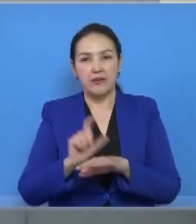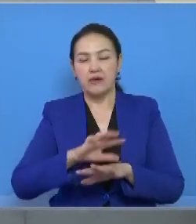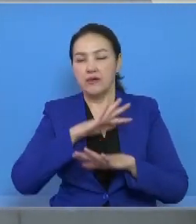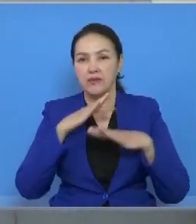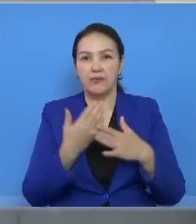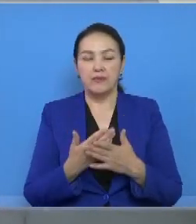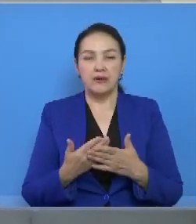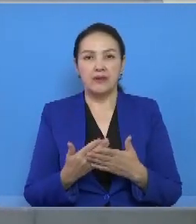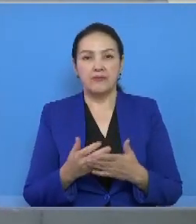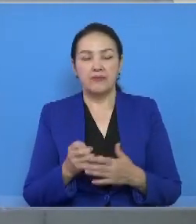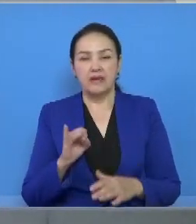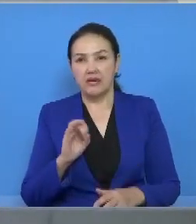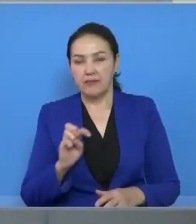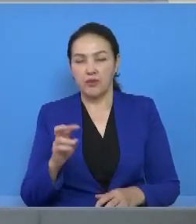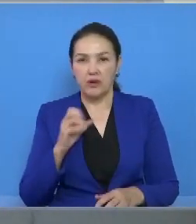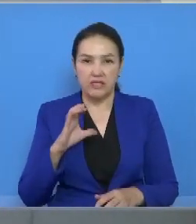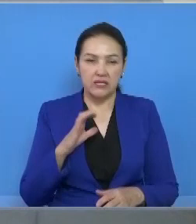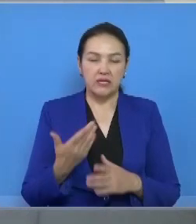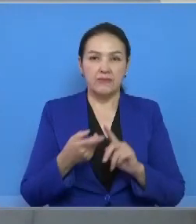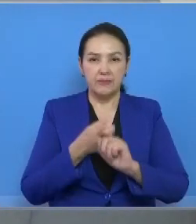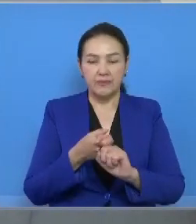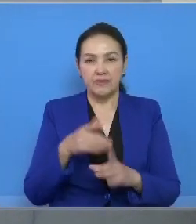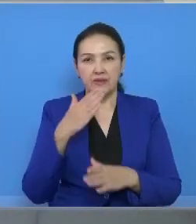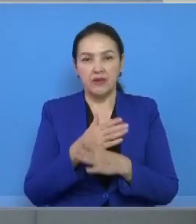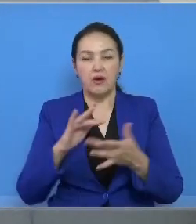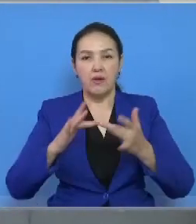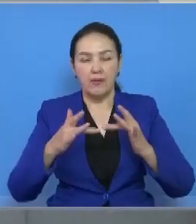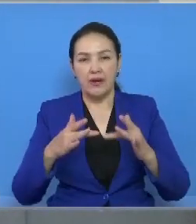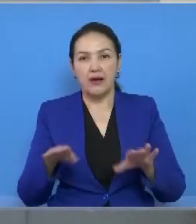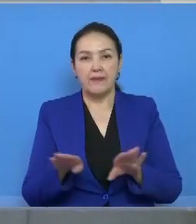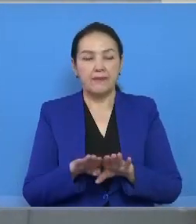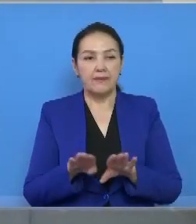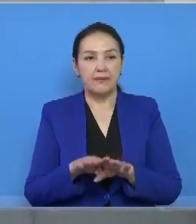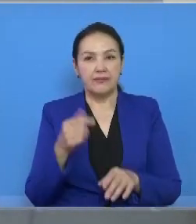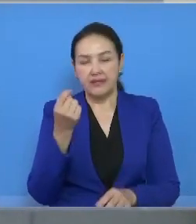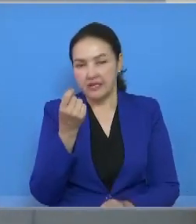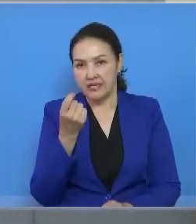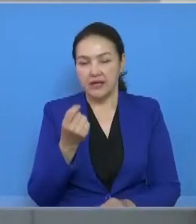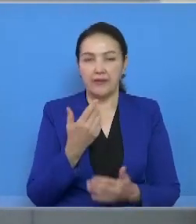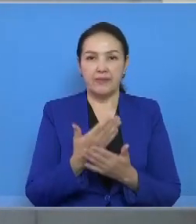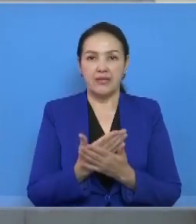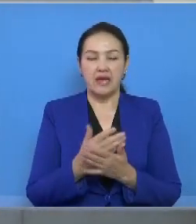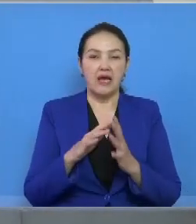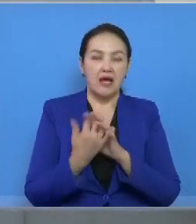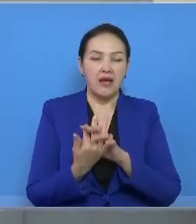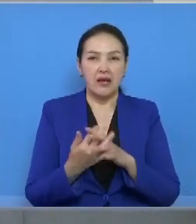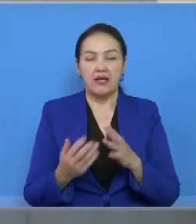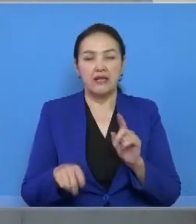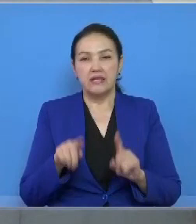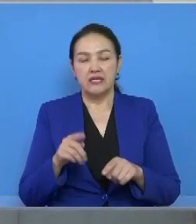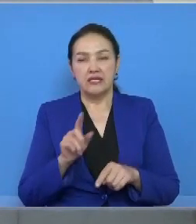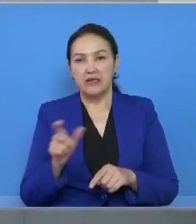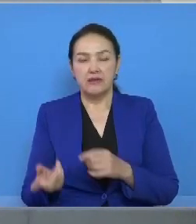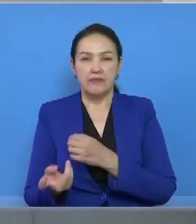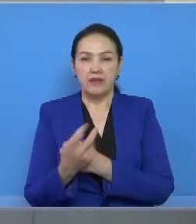Мен ойлаймын, ол тек мегаполисте емес, қазір ана пандемия көмектесіп кетті ғой онлайн. Сондықтан бір кішкентай-кішкентай ауылдардан кейде адамдар сол